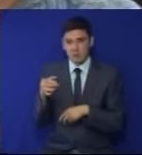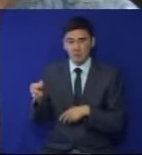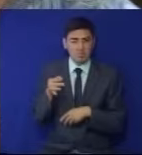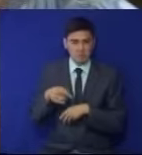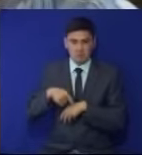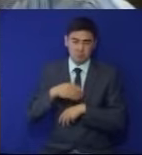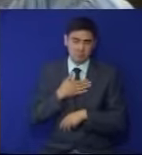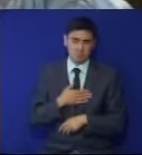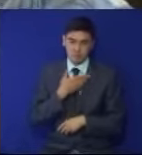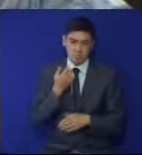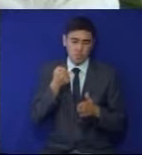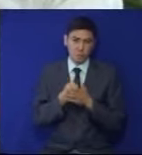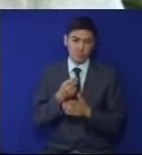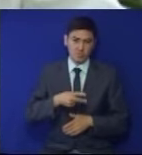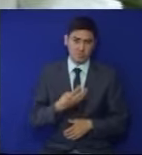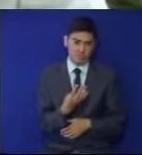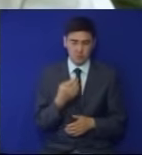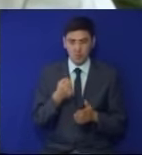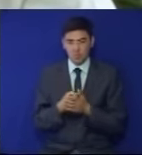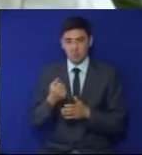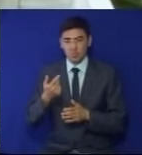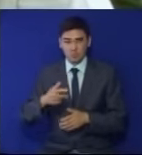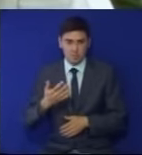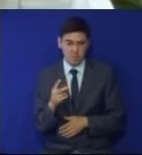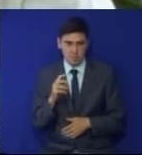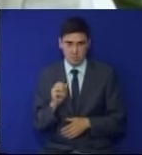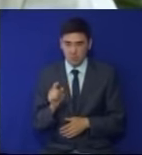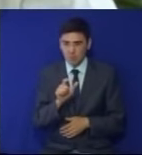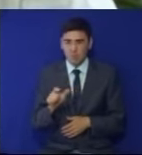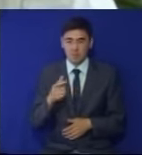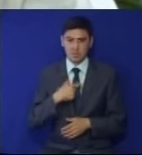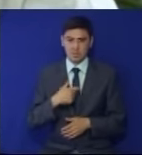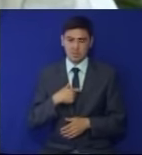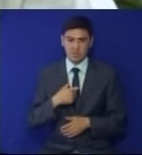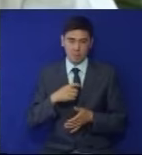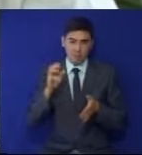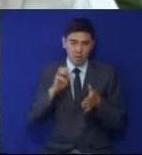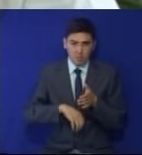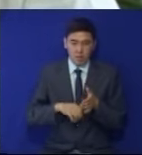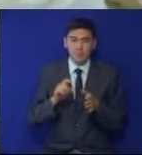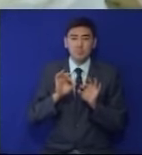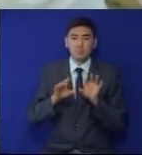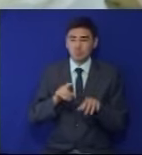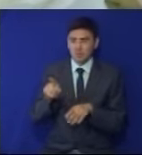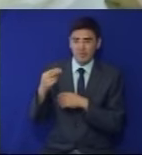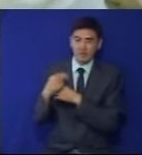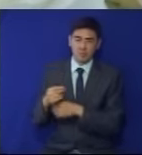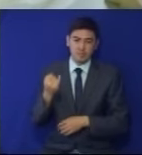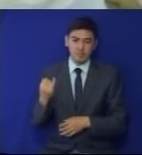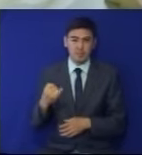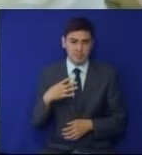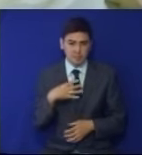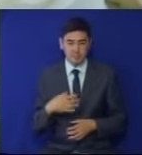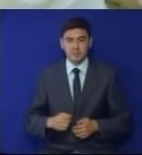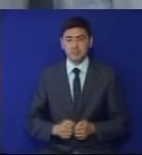қанағаттанғандар 24 жасқа дейінгілер, 35 жасқа жеткенде орта жастағы адамдардың 11%-ның тәрбиелеріне көңілдері толмайды. Сарапшылар